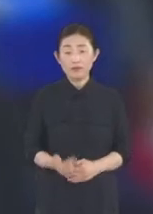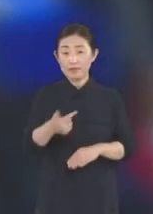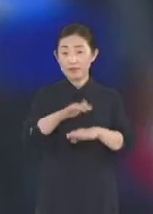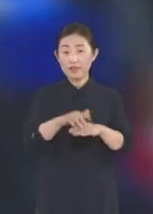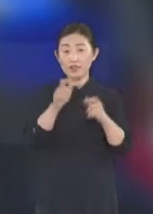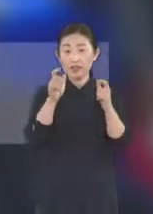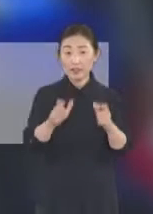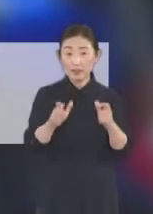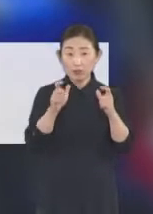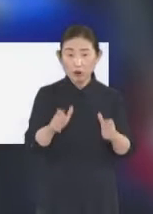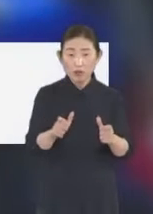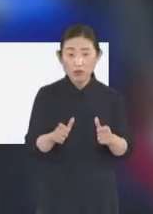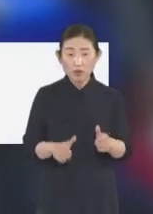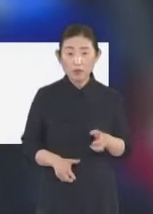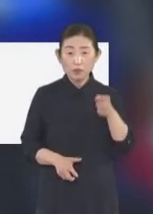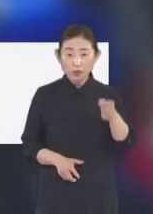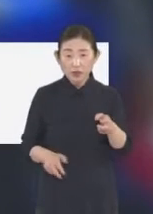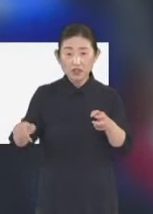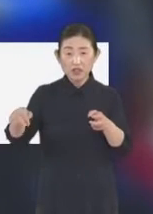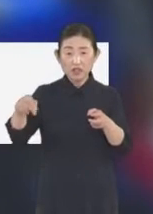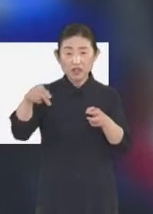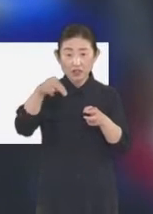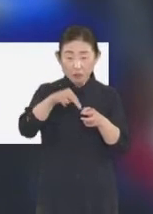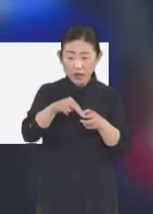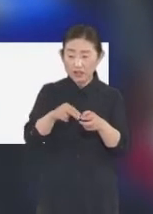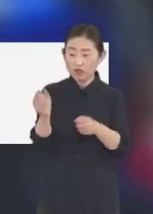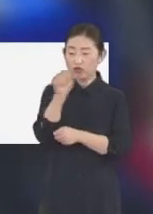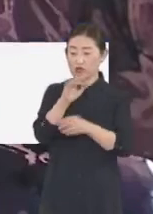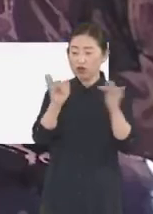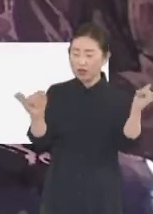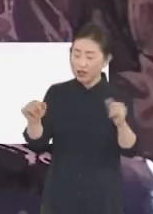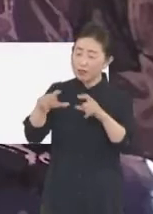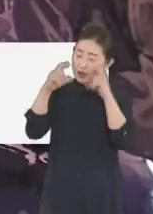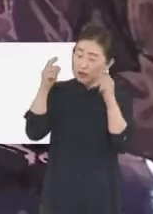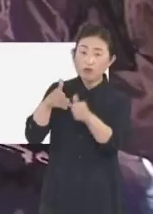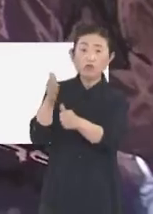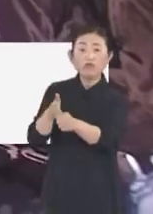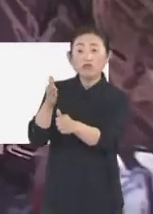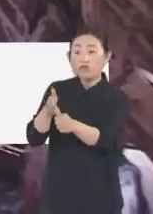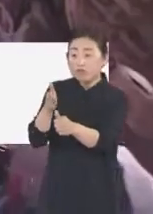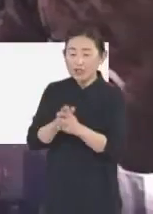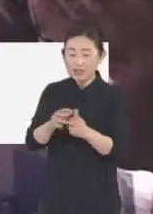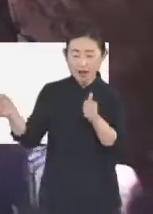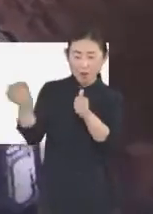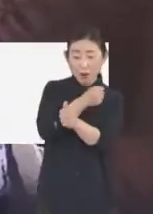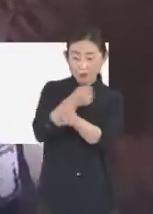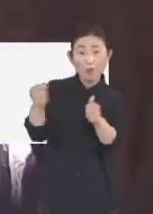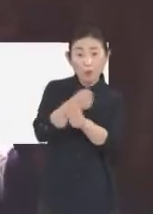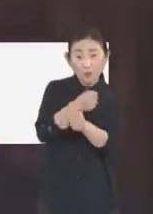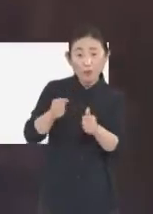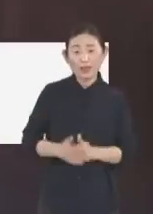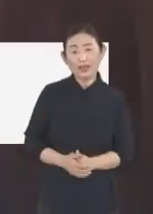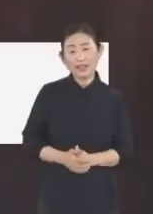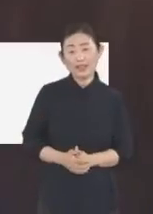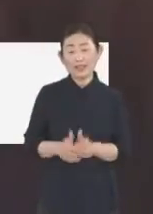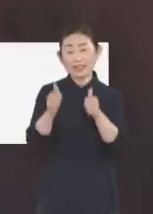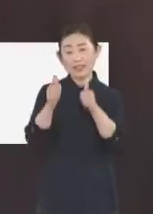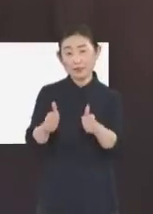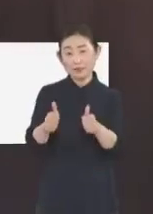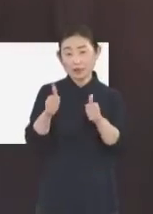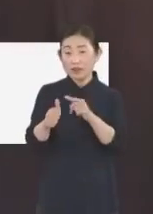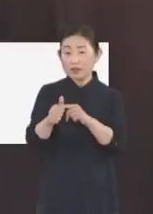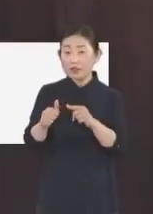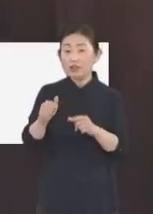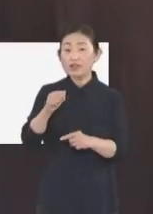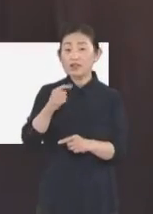대전지법 형사항소 3부는 버스에서 마스크를 써달라고 요구하는 시내버스 기사를 폭행한 혐의로 재판에 넘겨진